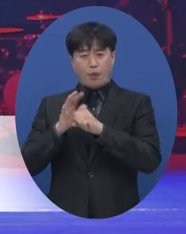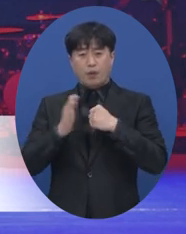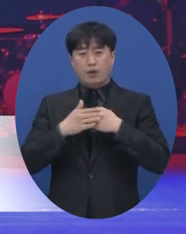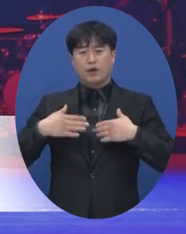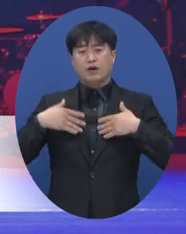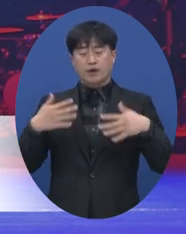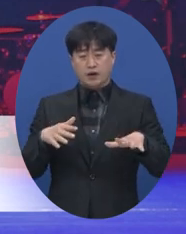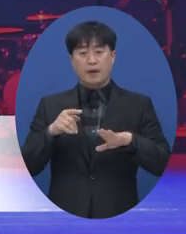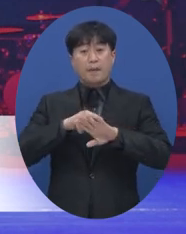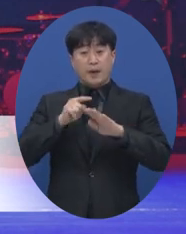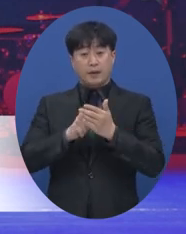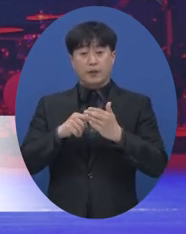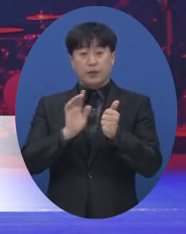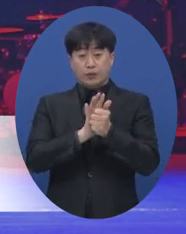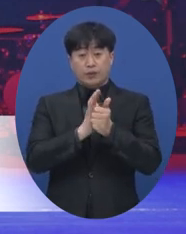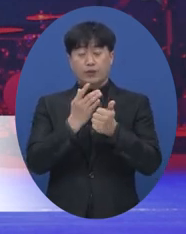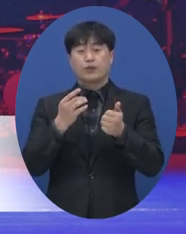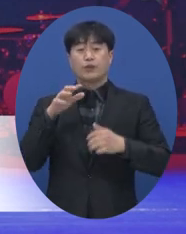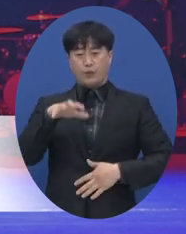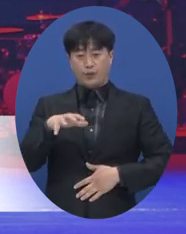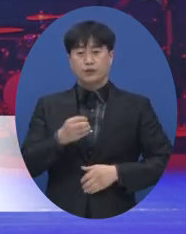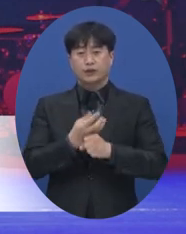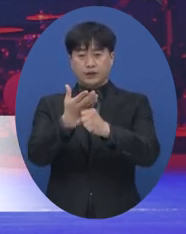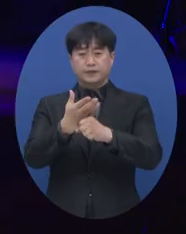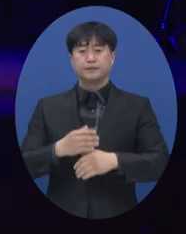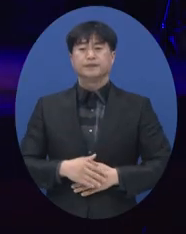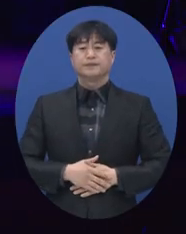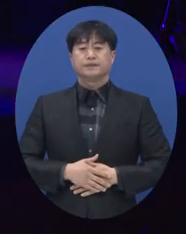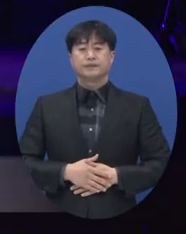콘서트 현장을 최창순 기자가 담아왔습니다.